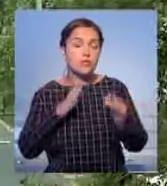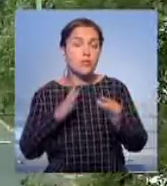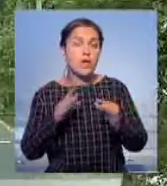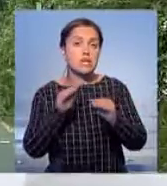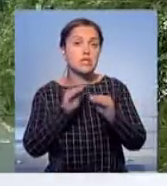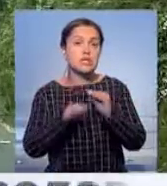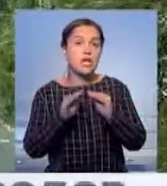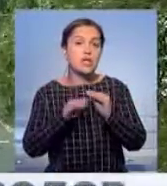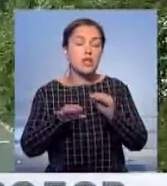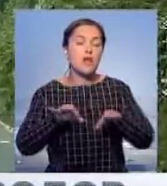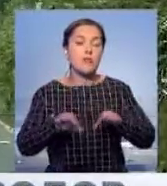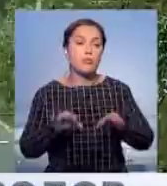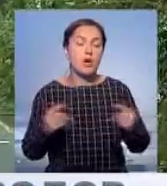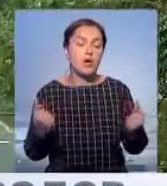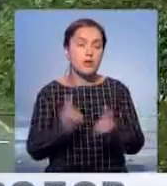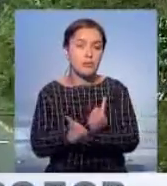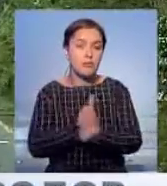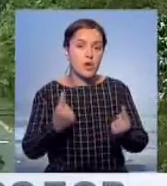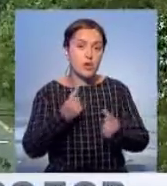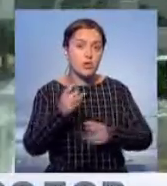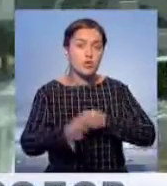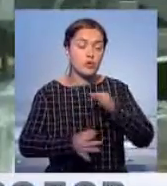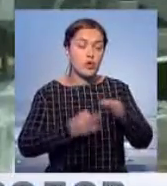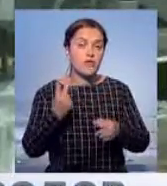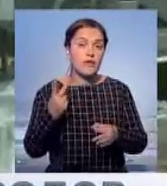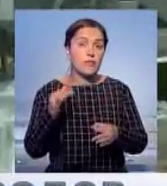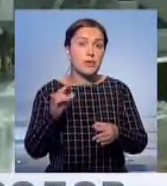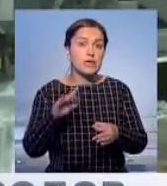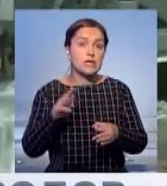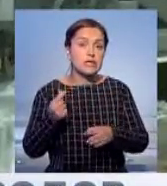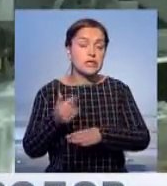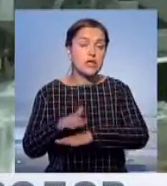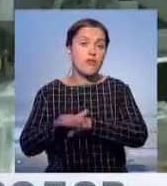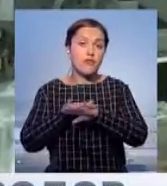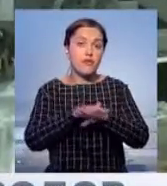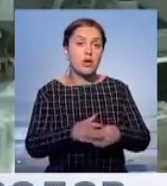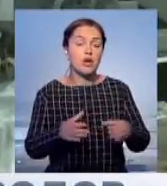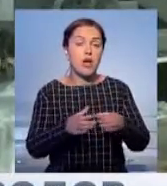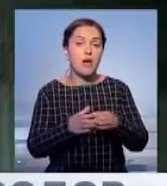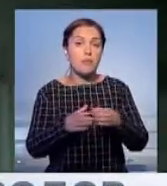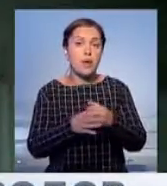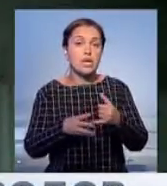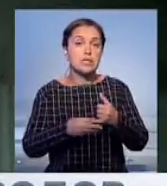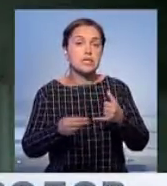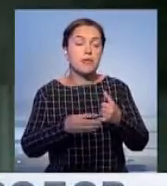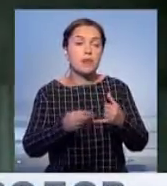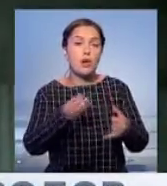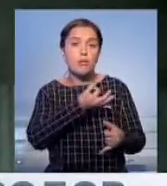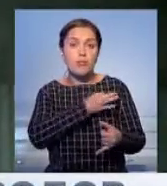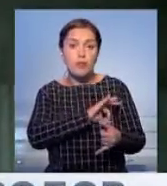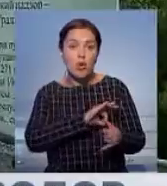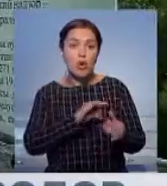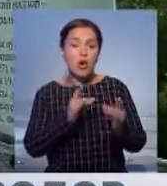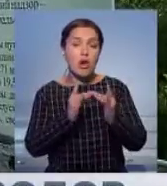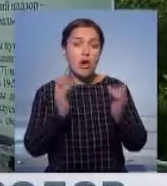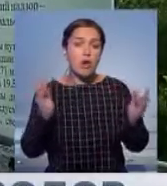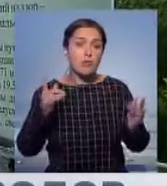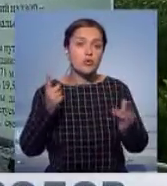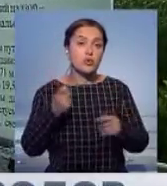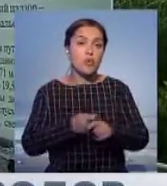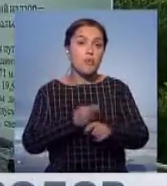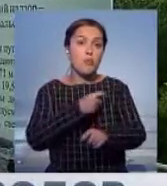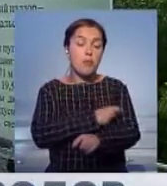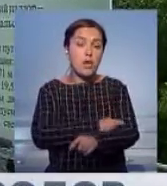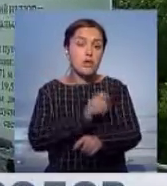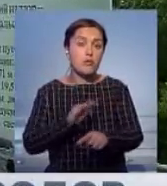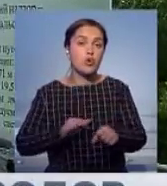тысяч автомобилей в сутки. Свыше 2 миллиардов тенге на строительные работы выделила компания «Недропользователь». Путепровод станет на 100 метров